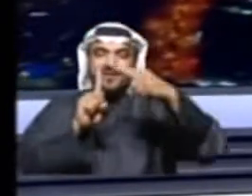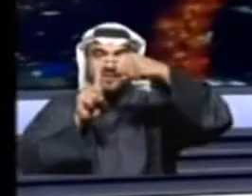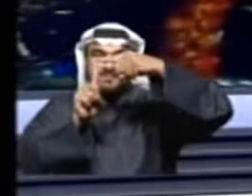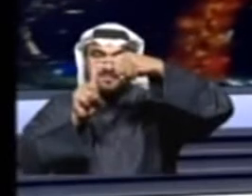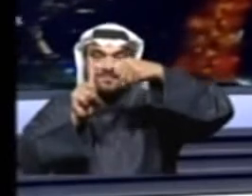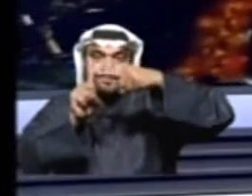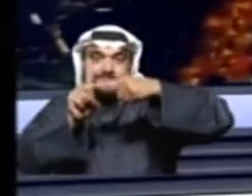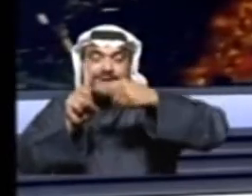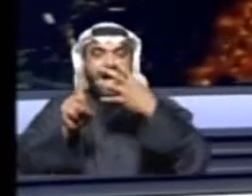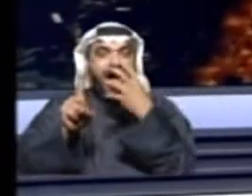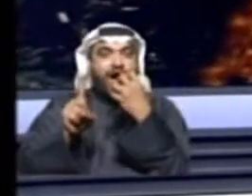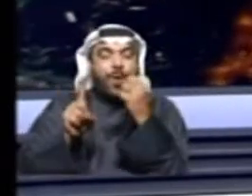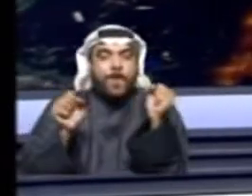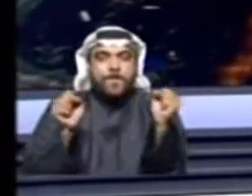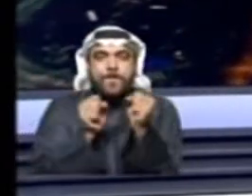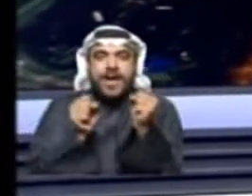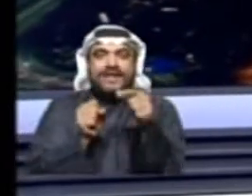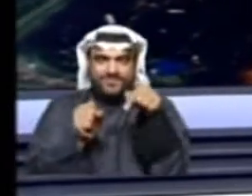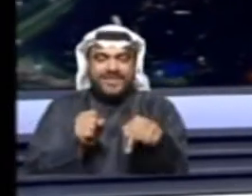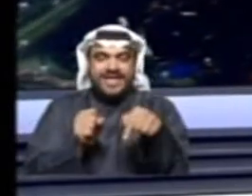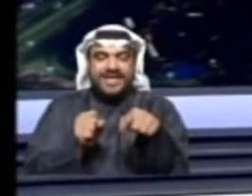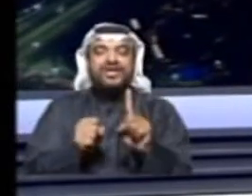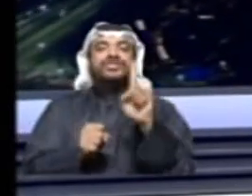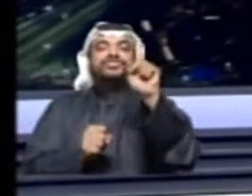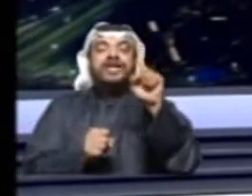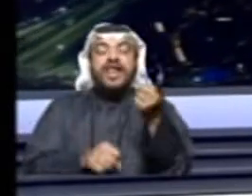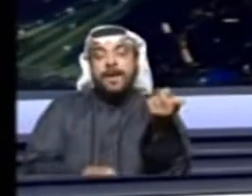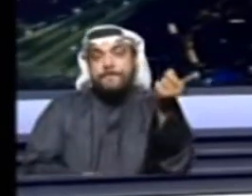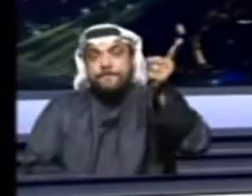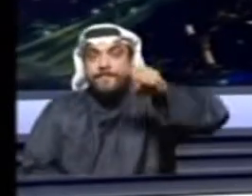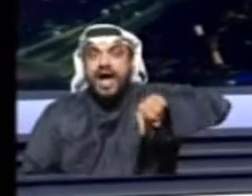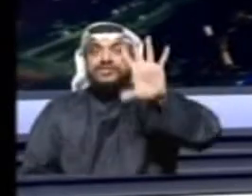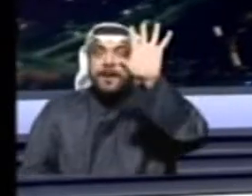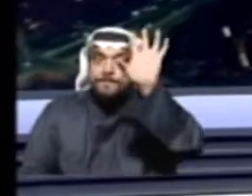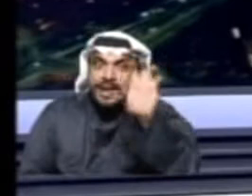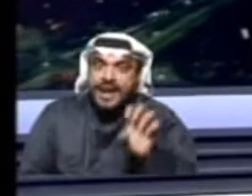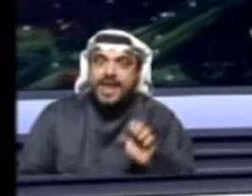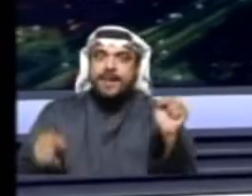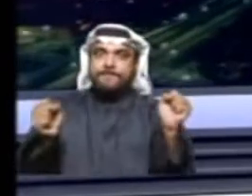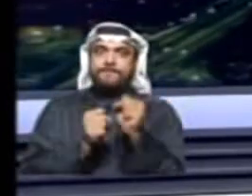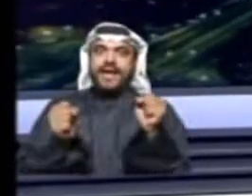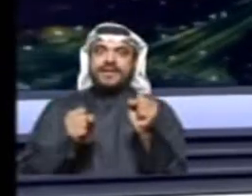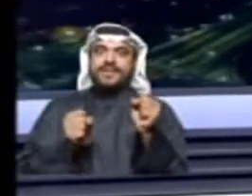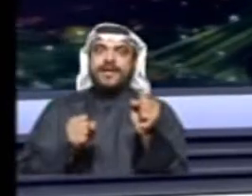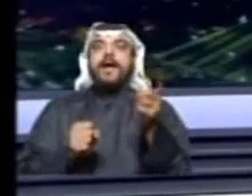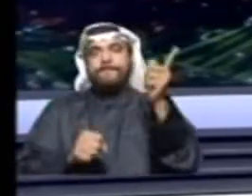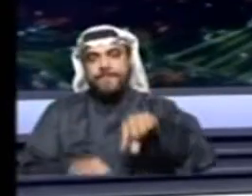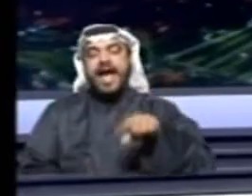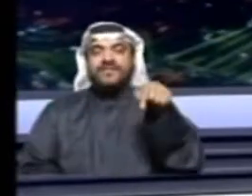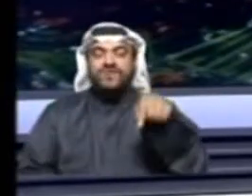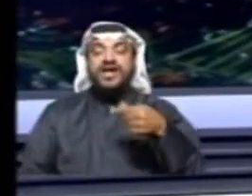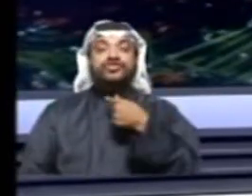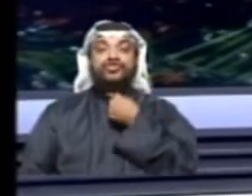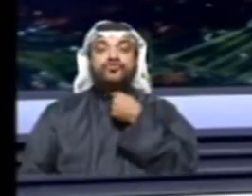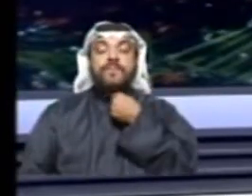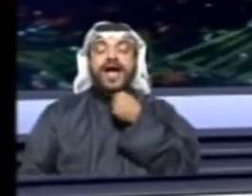إلى 28 كيلومتر في الساعة. تستمر هذه الأجواء حتى مساء يوم الغد، ومن بعدها راح يقلب الهواء كوس، وأيضا راح يكون